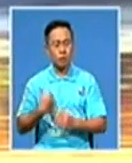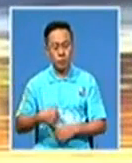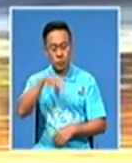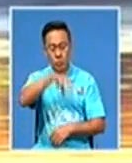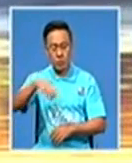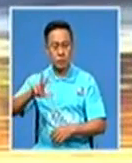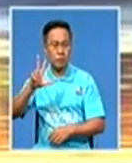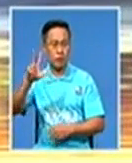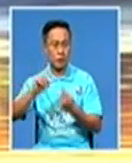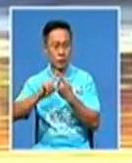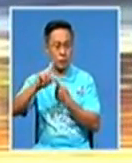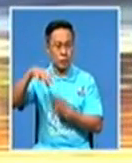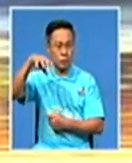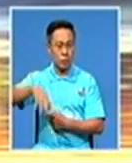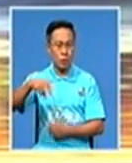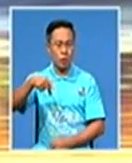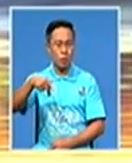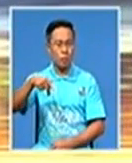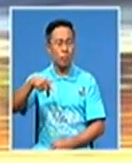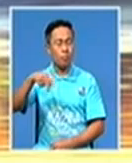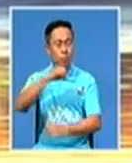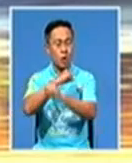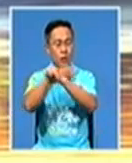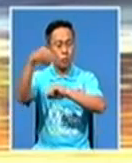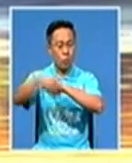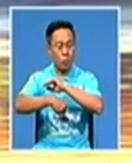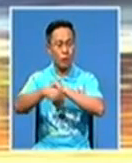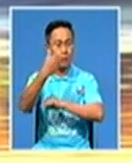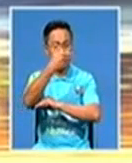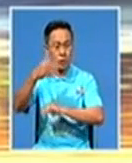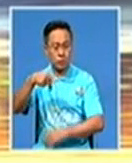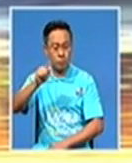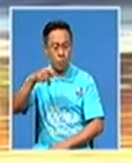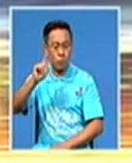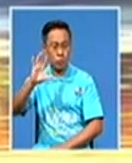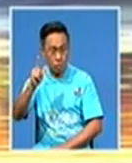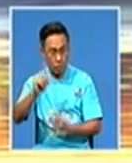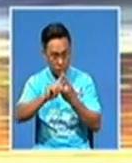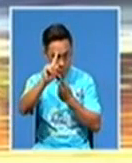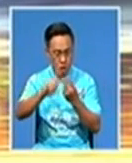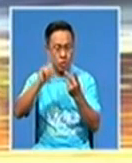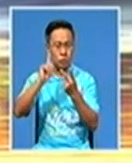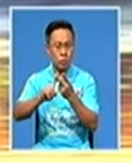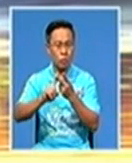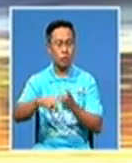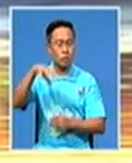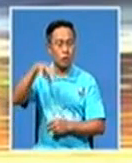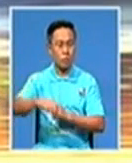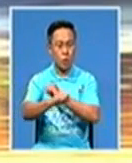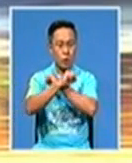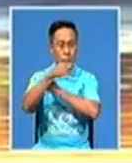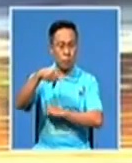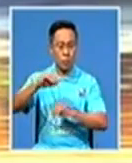านหลักก็คือสำนักงานคณะกรรมการป้องกันและปราบปรามการทุจริตแห่งชาติปปช.สำนักงานคณะกรรมการป้องกันและปราบปรามทุจริตในภาครัฐป